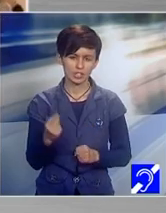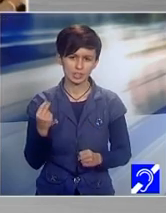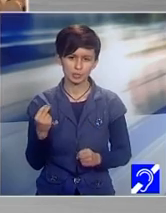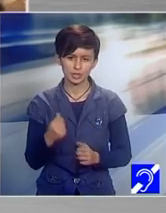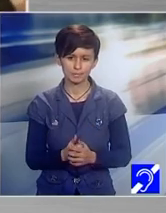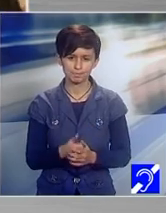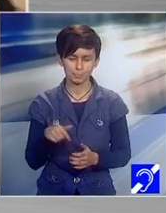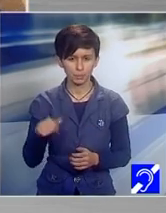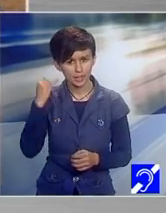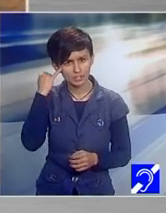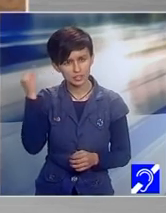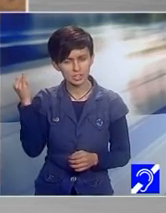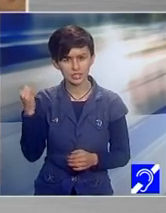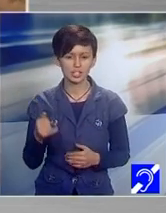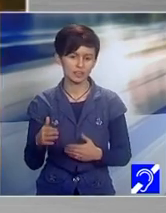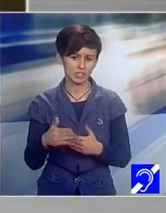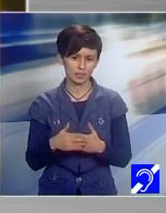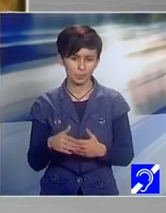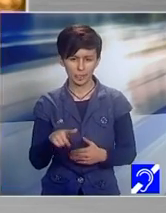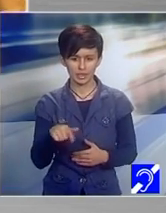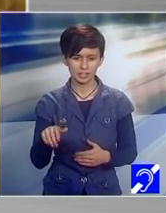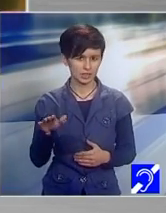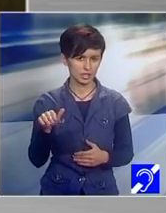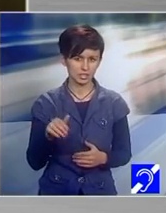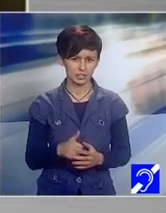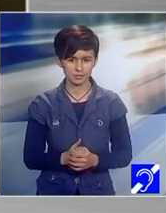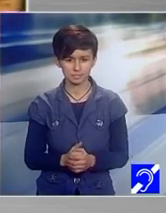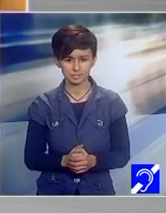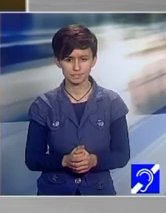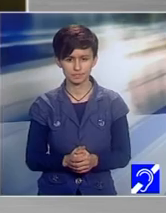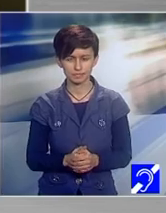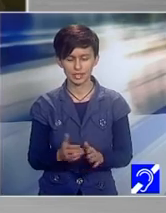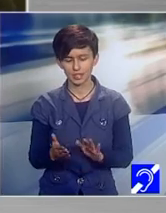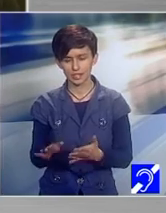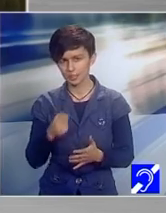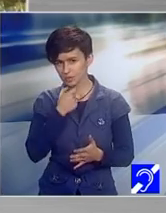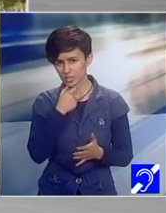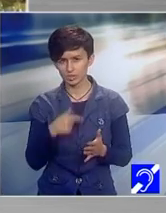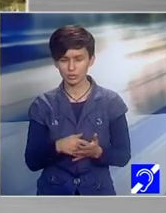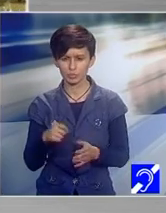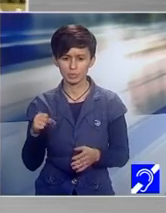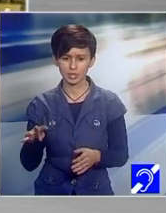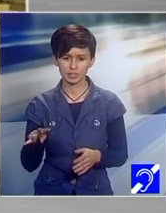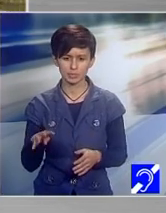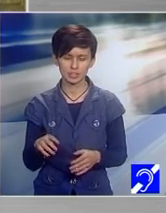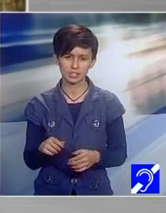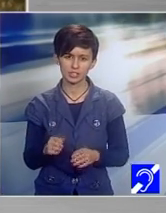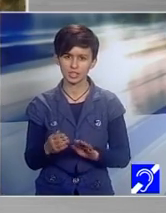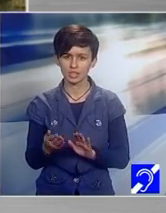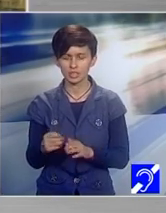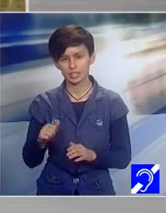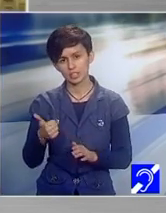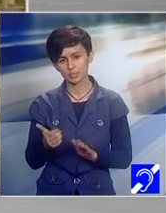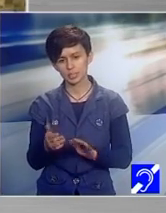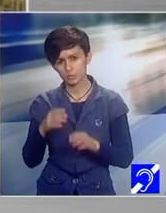idee va aparține cea a balului, da, caritabil. În totalitate. A început în 2014? Da. Da. Deci primul bal.